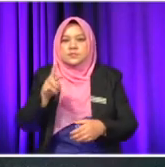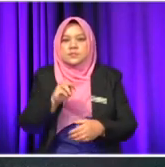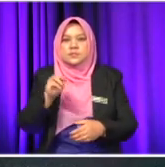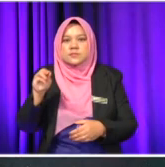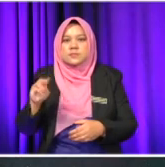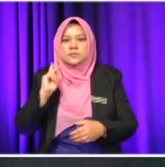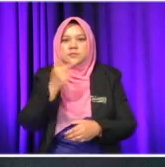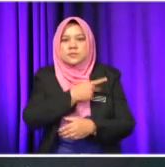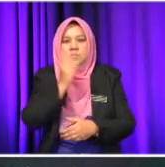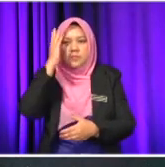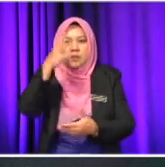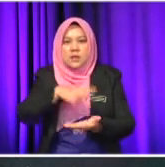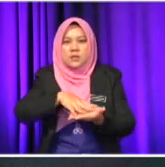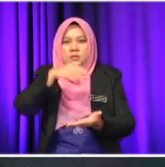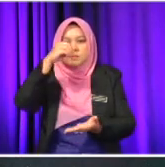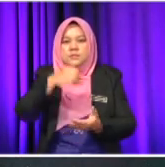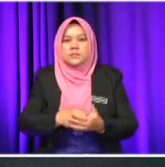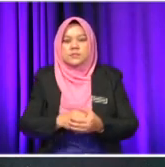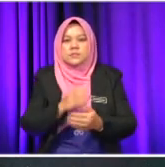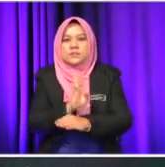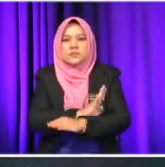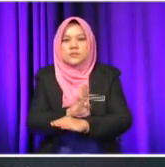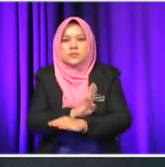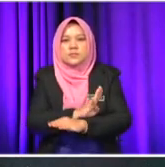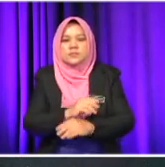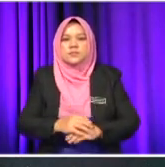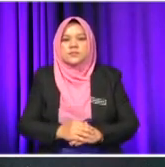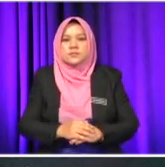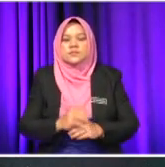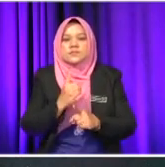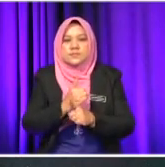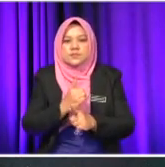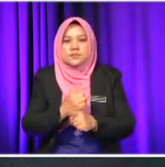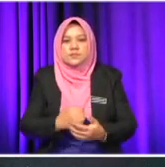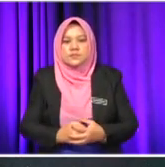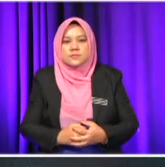kita akan belajar bagi bab ke usaha Wana betul ke betul